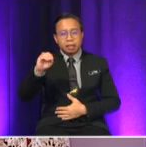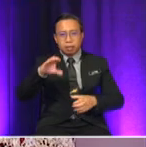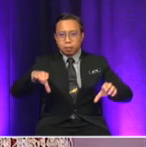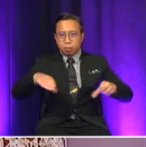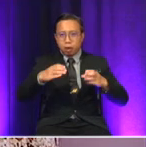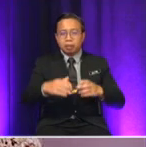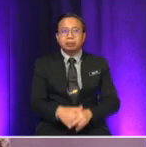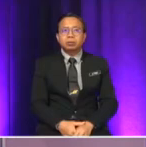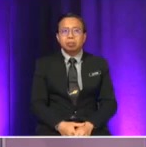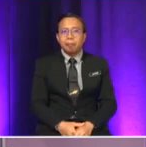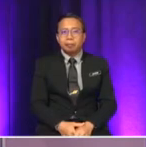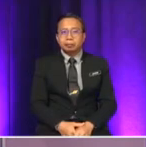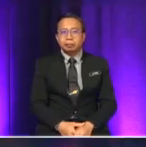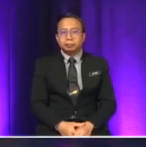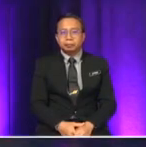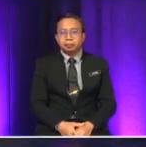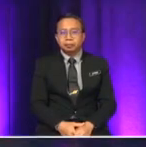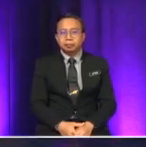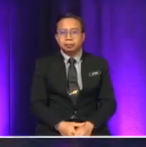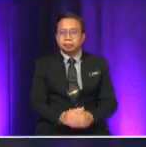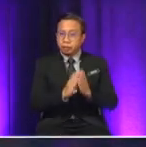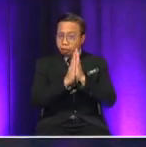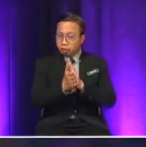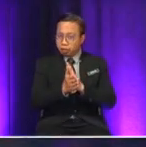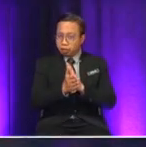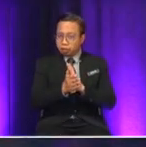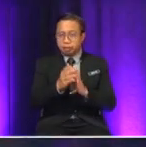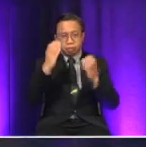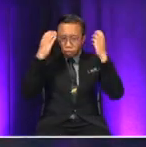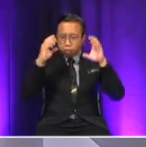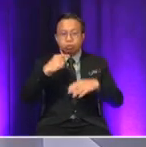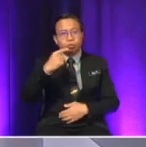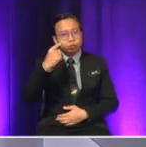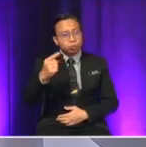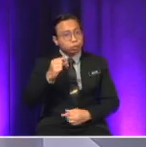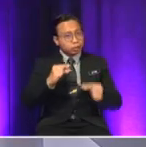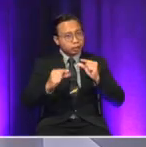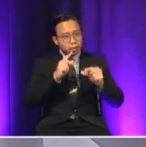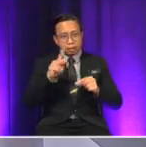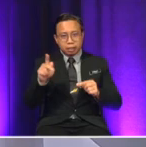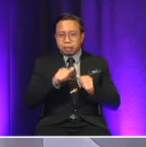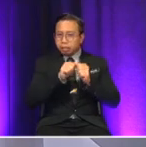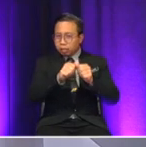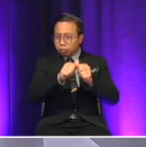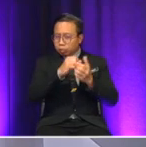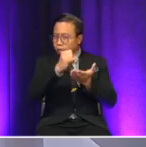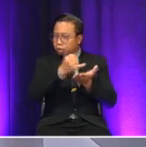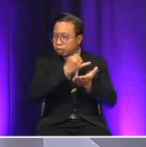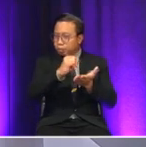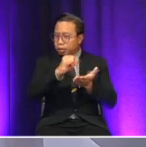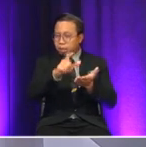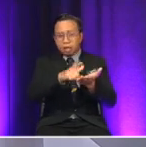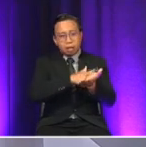jalankan. Okey, cikgu. Jadi di sini yang cikgu sebutkan gerakan mengikut irama, mengikut rentak